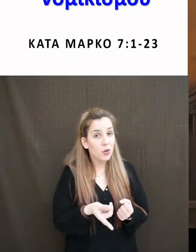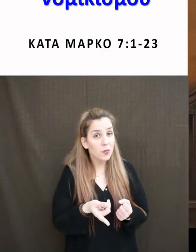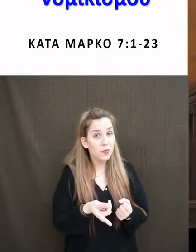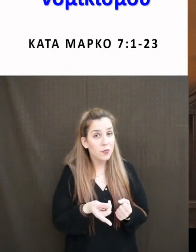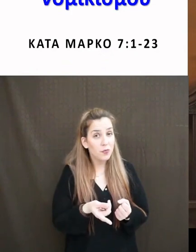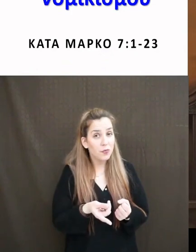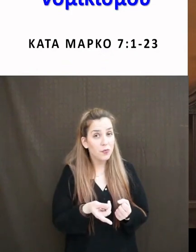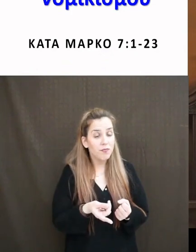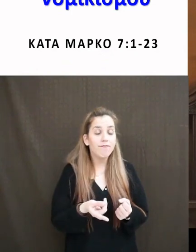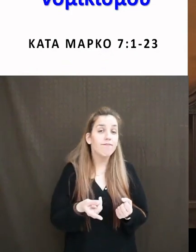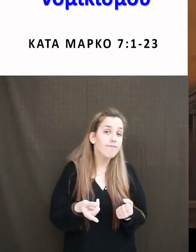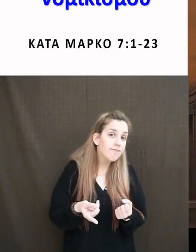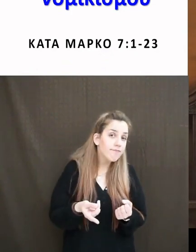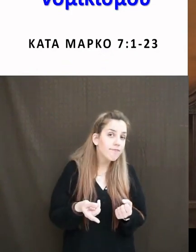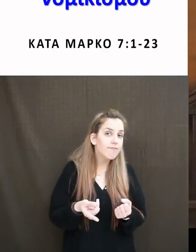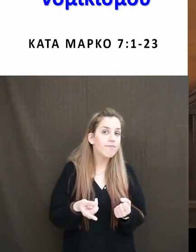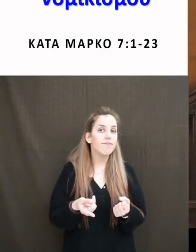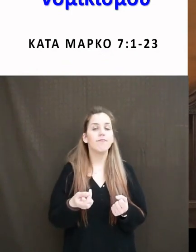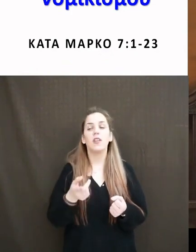στην πραγματικότητα,